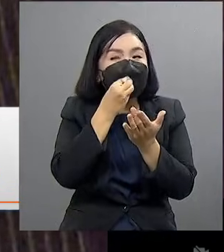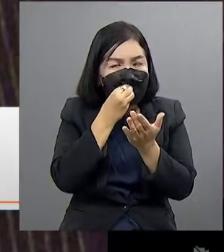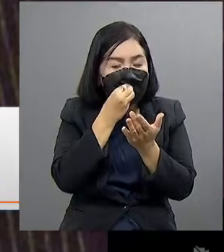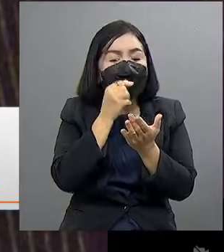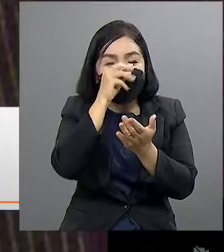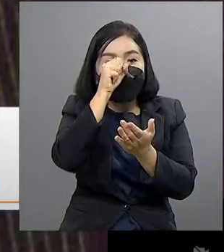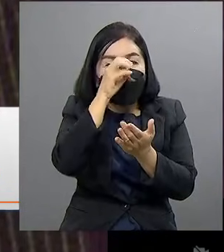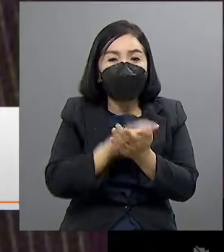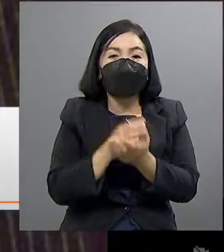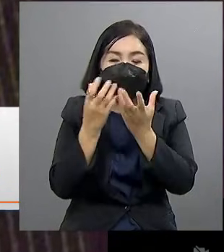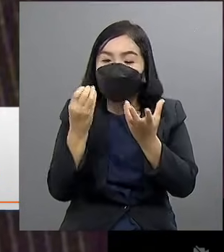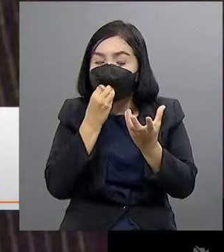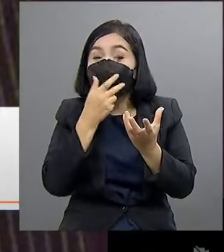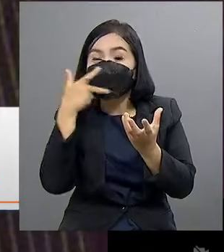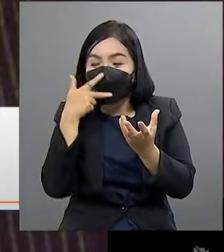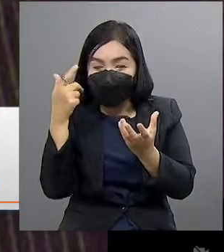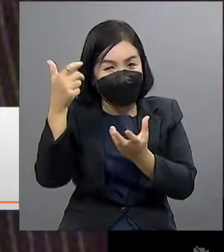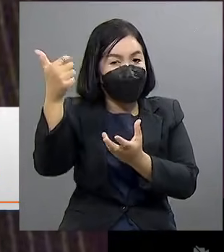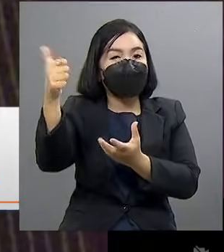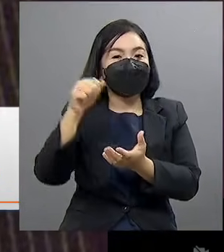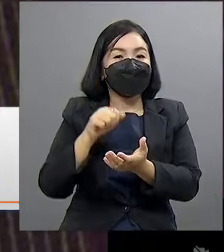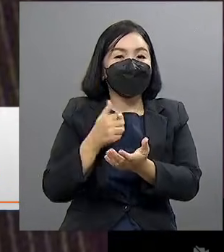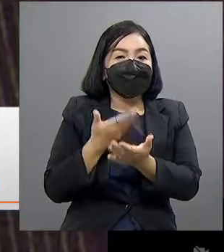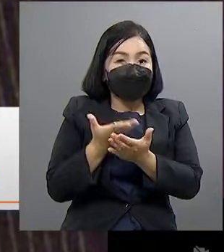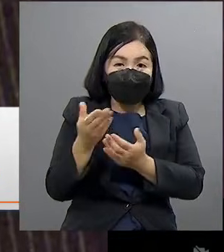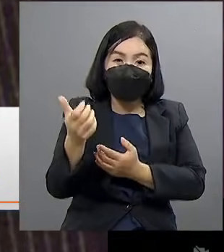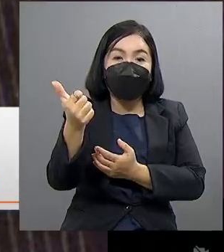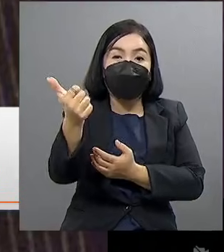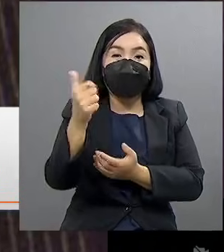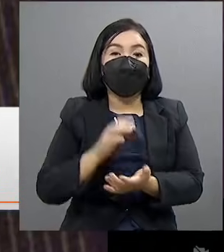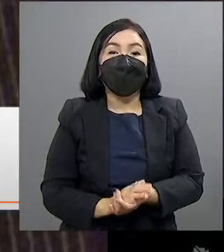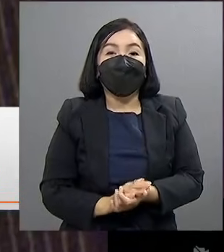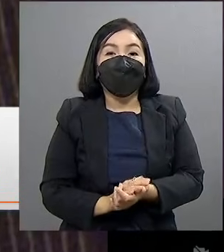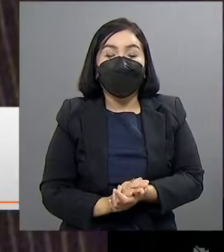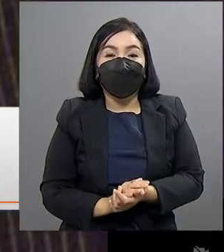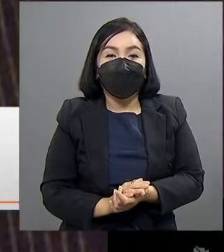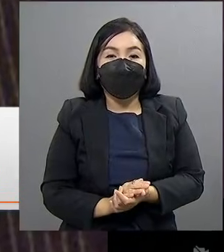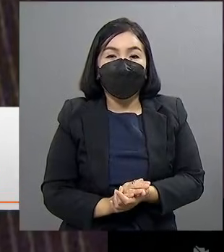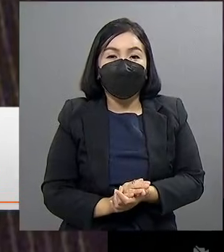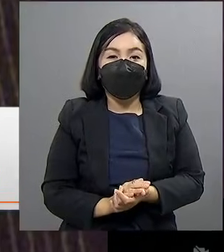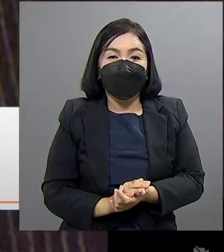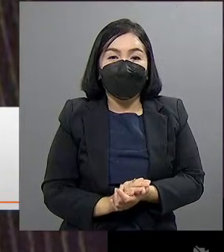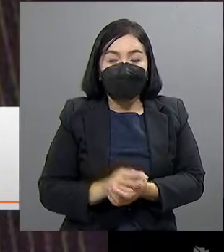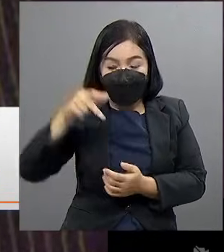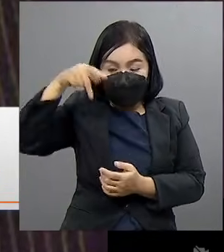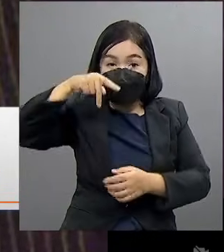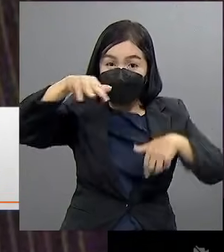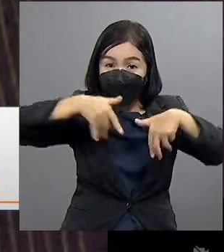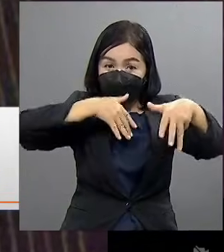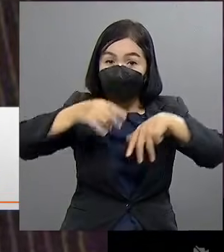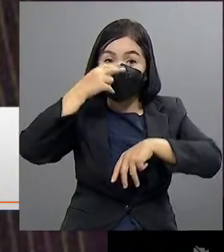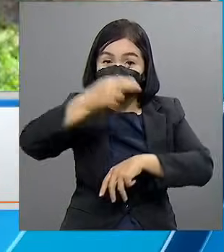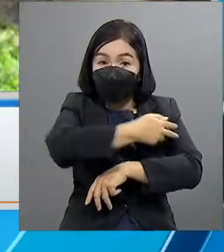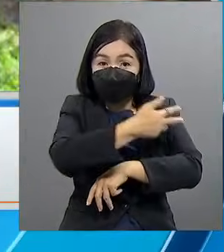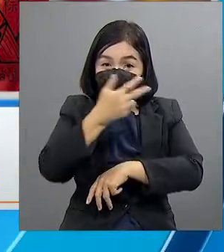านเป็นขนมเปี๊ยะไปด้วยค่ะ นะคะเอาบอกราคาอีกทีนึงค่ะ พิเศษสำหรับคุณผู้ชมทางบ้านที่ติดตามรายการวันใหม่วาไรตี้ครับคุณแป